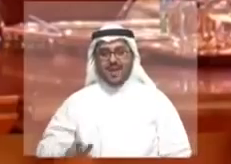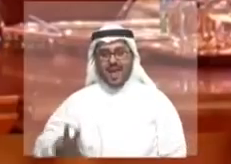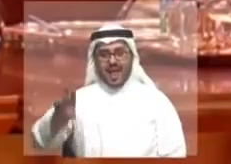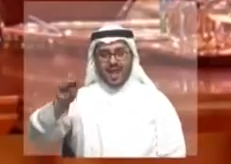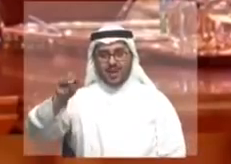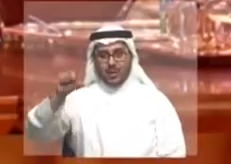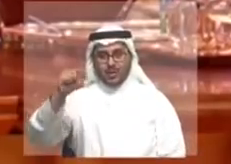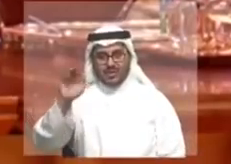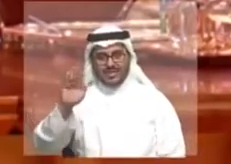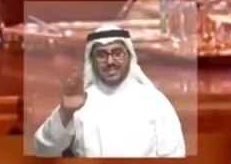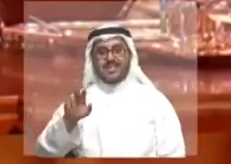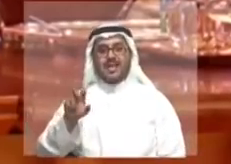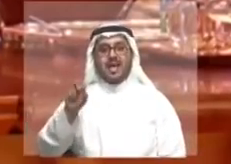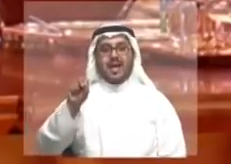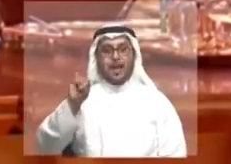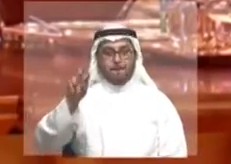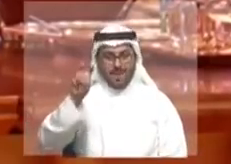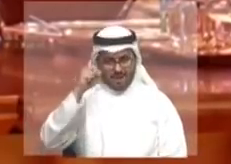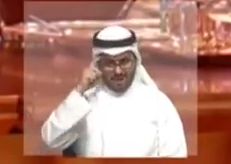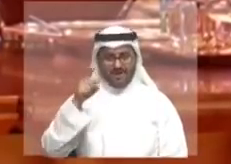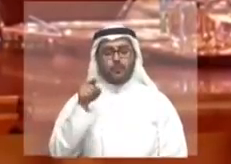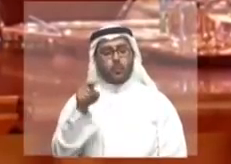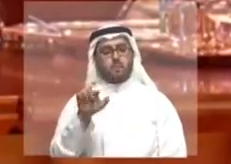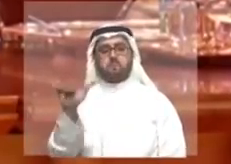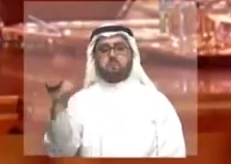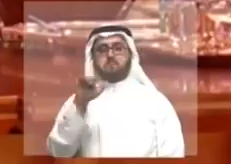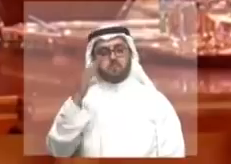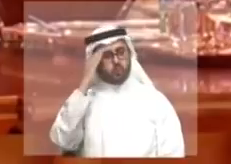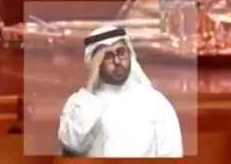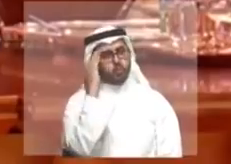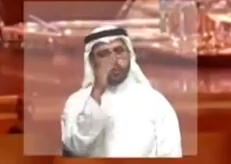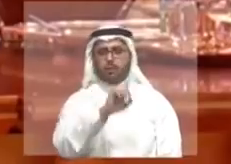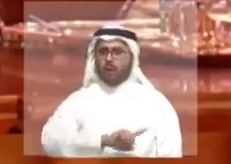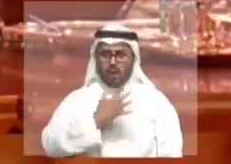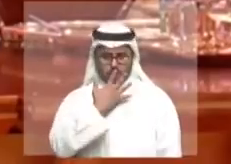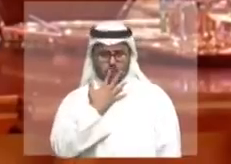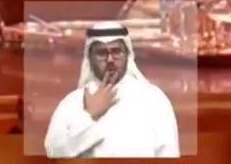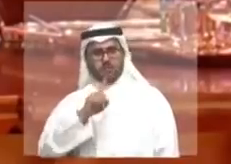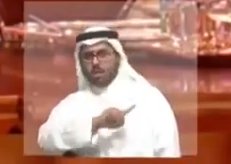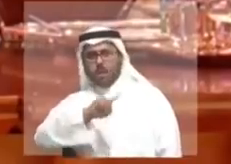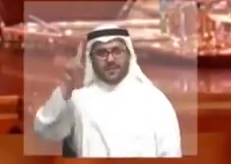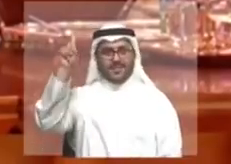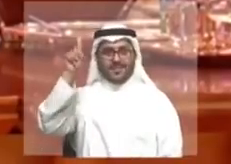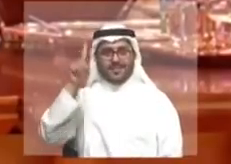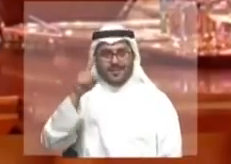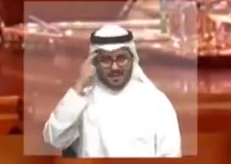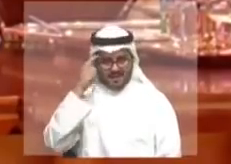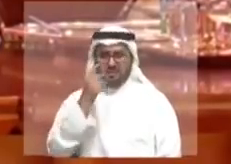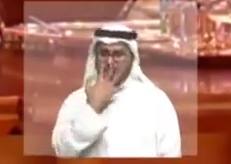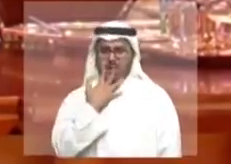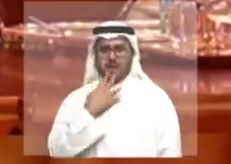المساعدات التي ستقدم للقدس، فهذا ليس غريباً عن المملكة،